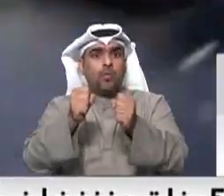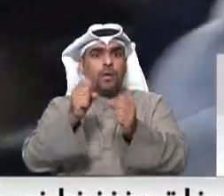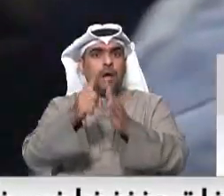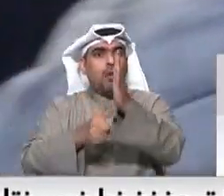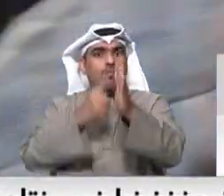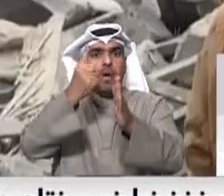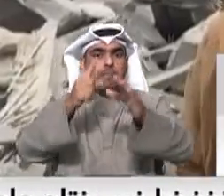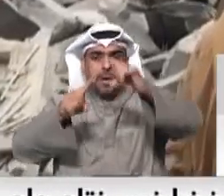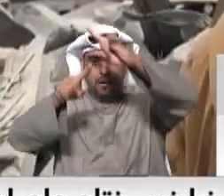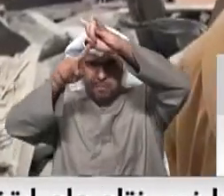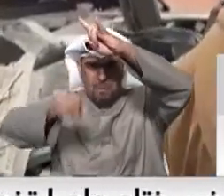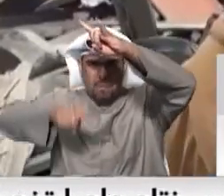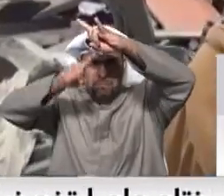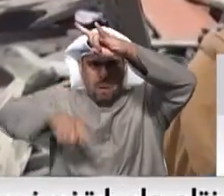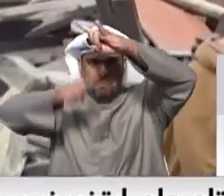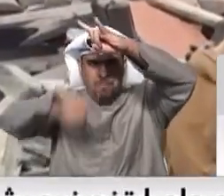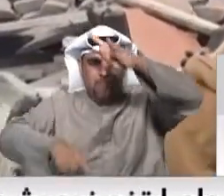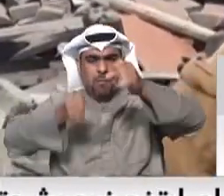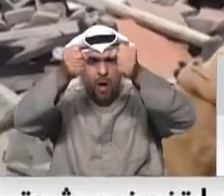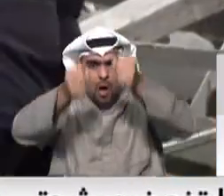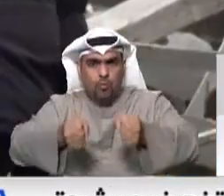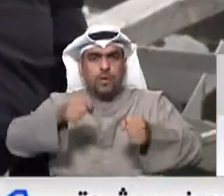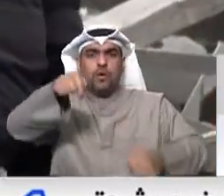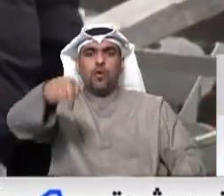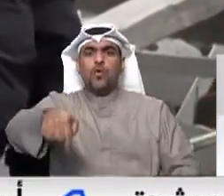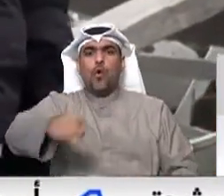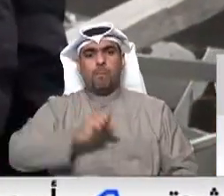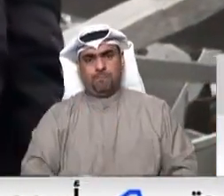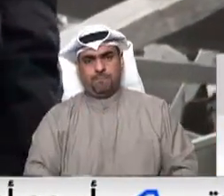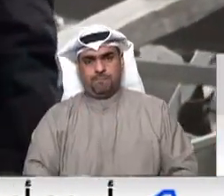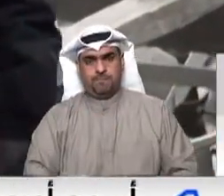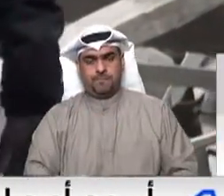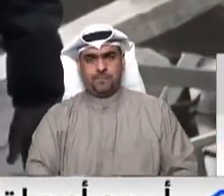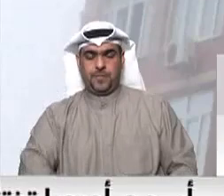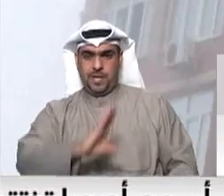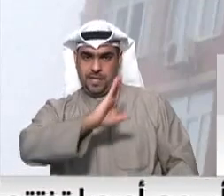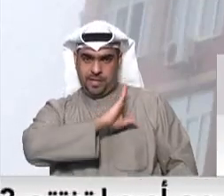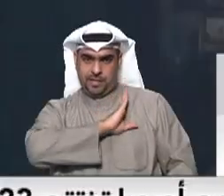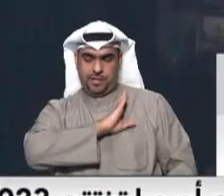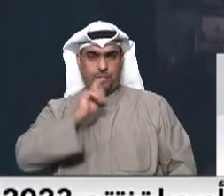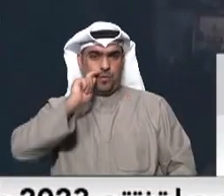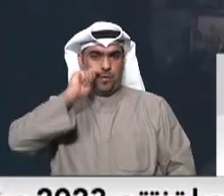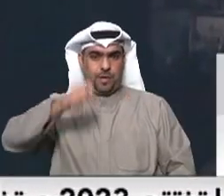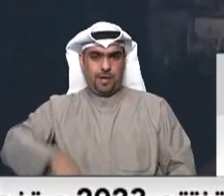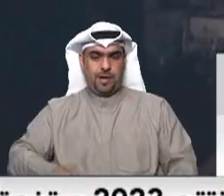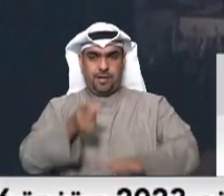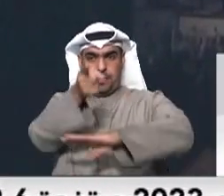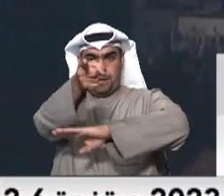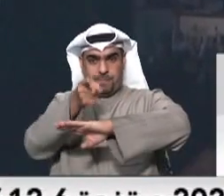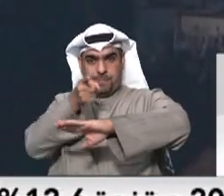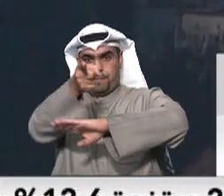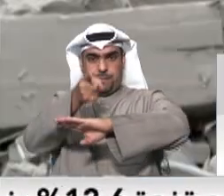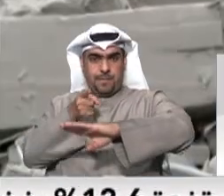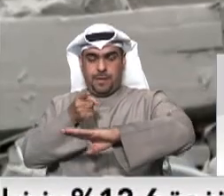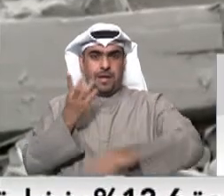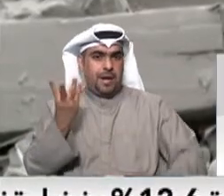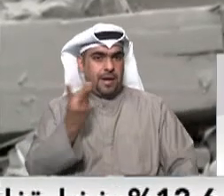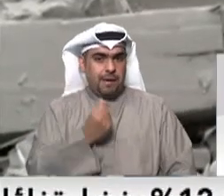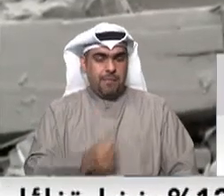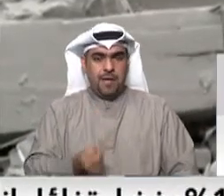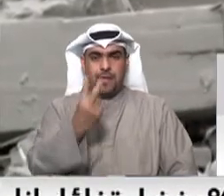جانب من جانبها اسقطت الدفاعات الجويه الروسيه 32 طائره مسيره اوكرانيه فوق اراضي مقاطعات